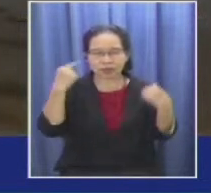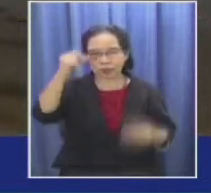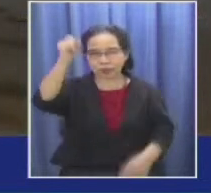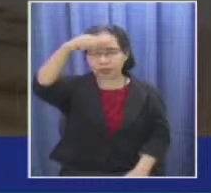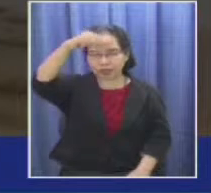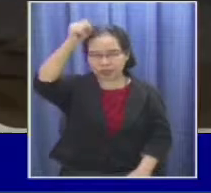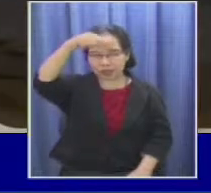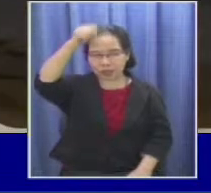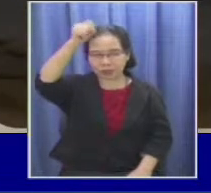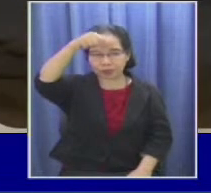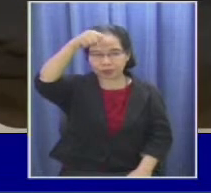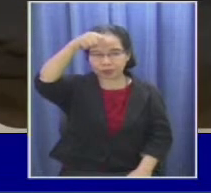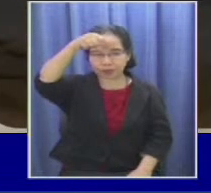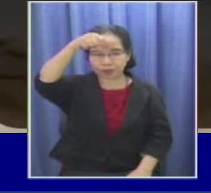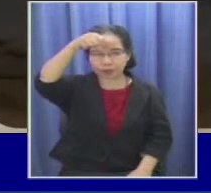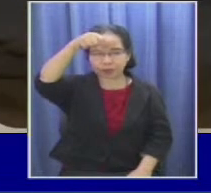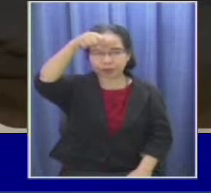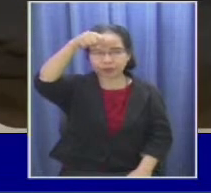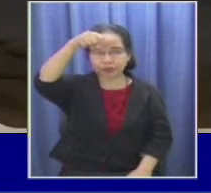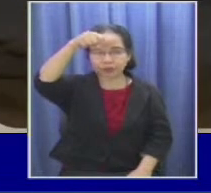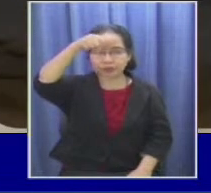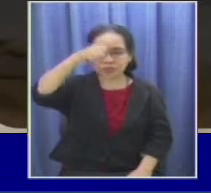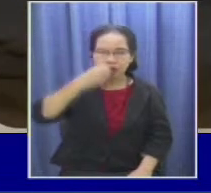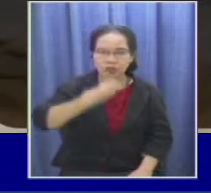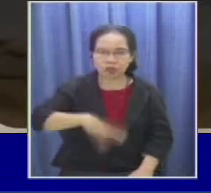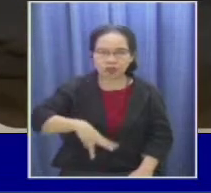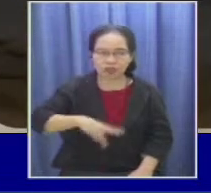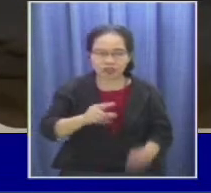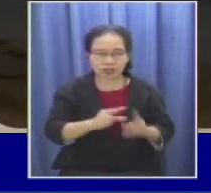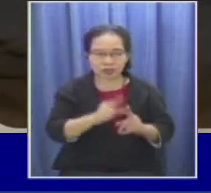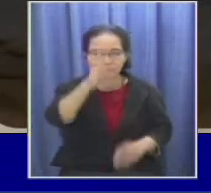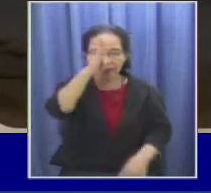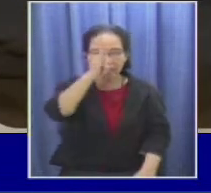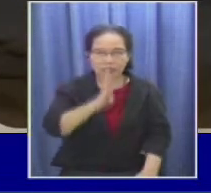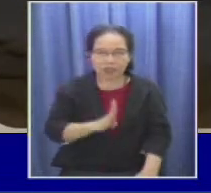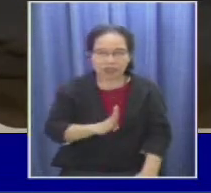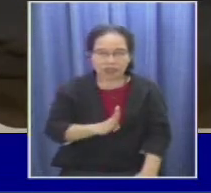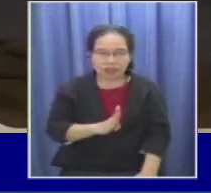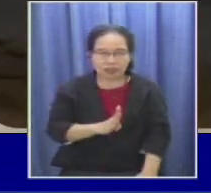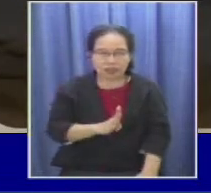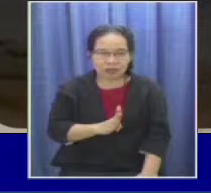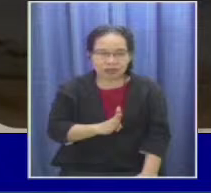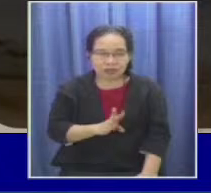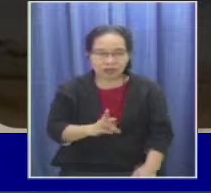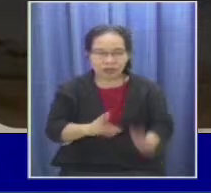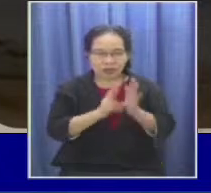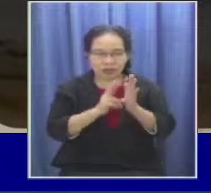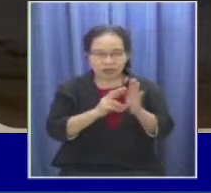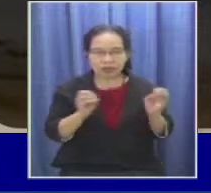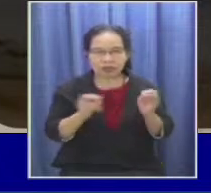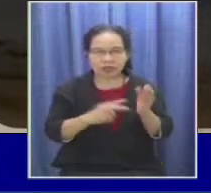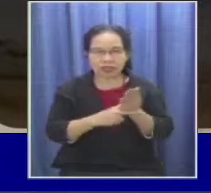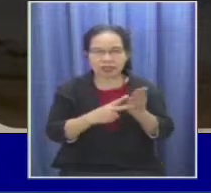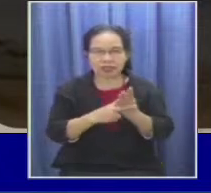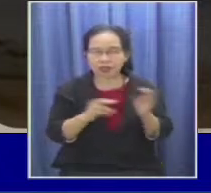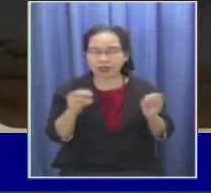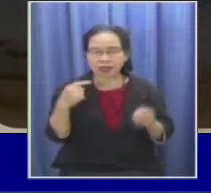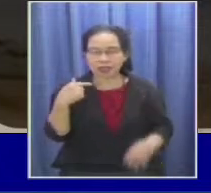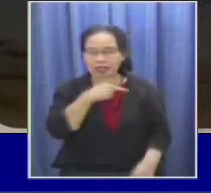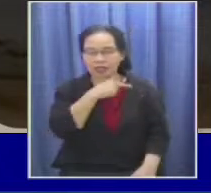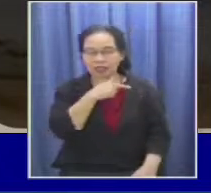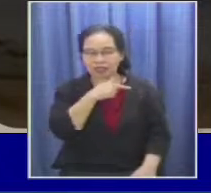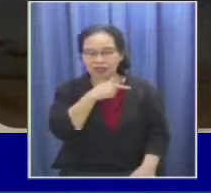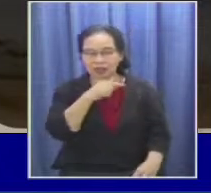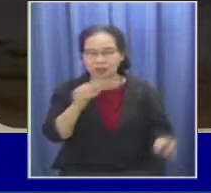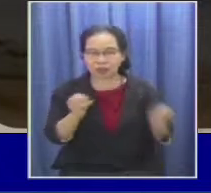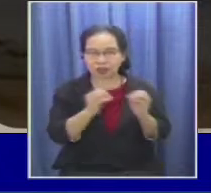omma no ya e wo sa adoye etena wanu mu ensɛmpa ntena wo tekyerema so nti ubue wa no na